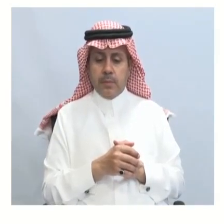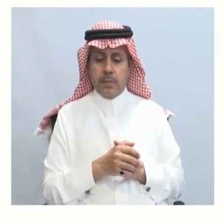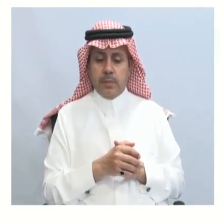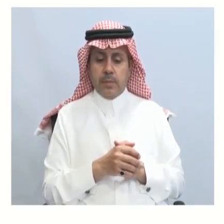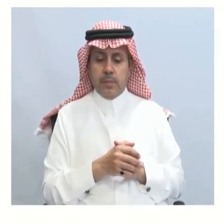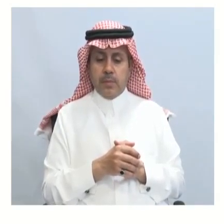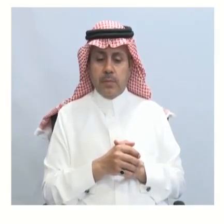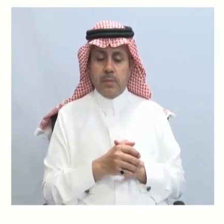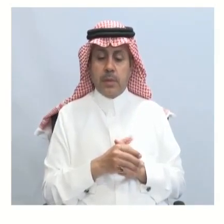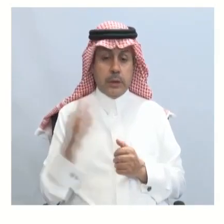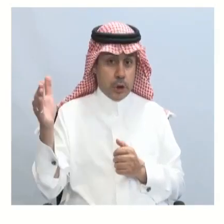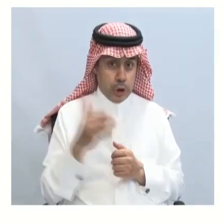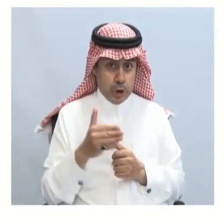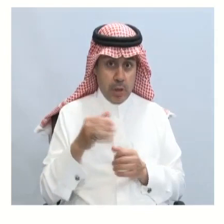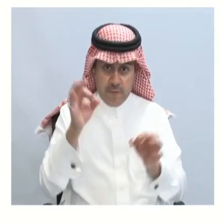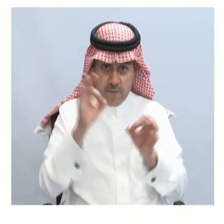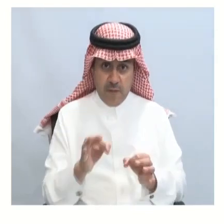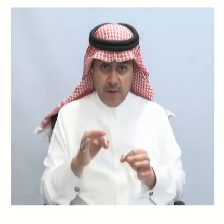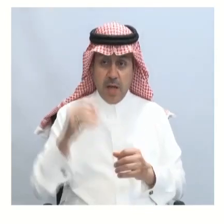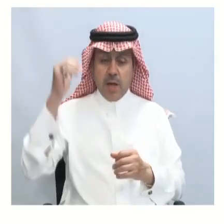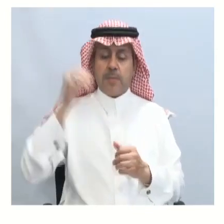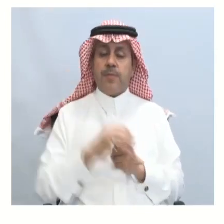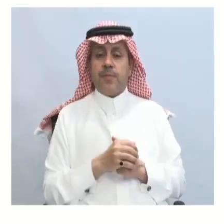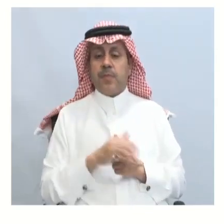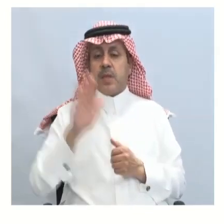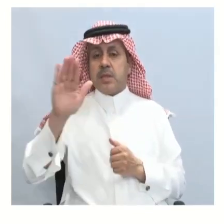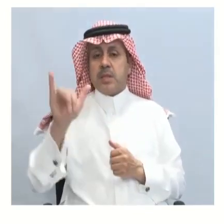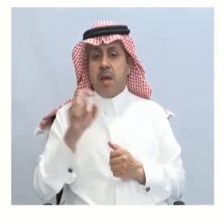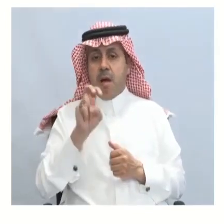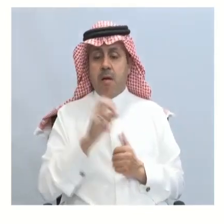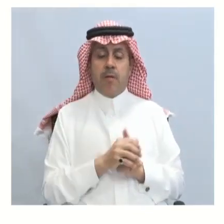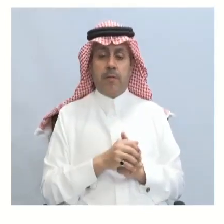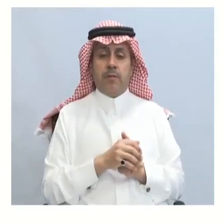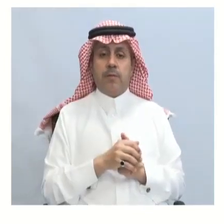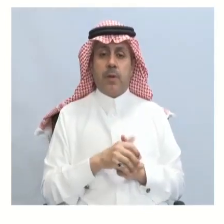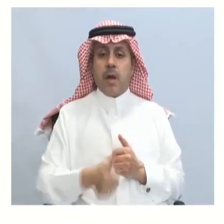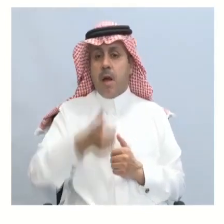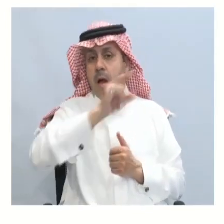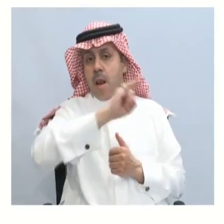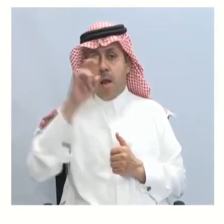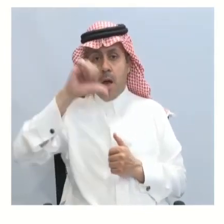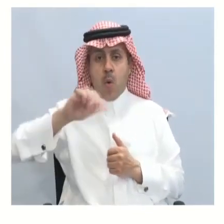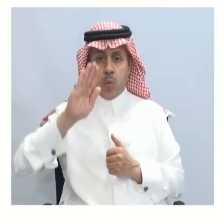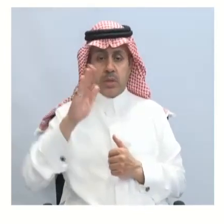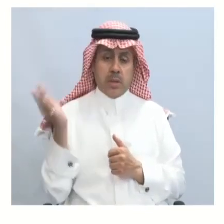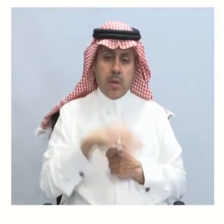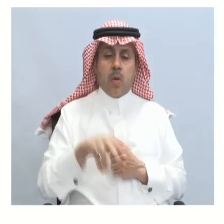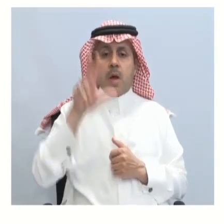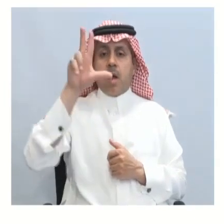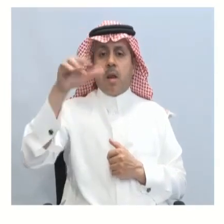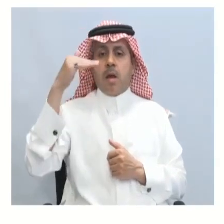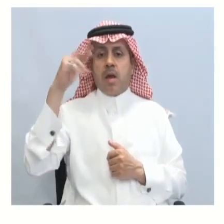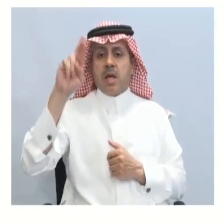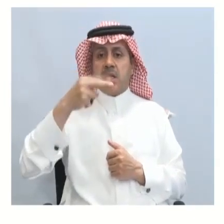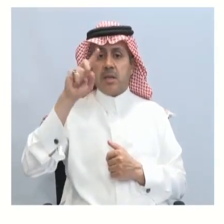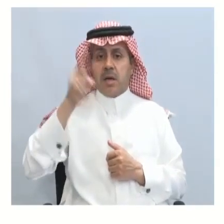بنعمته اخوانا الايه ورد في هذا السياق في شان الاوس والخزرج فقد كان بينهم حروب